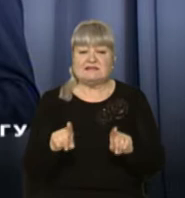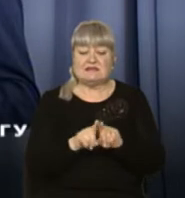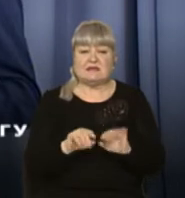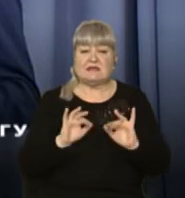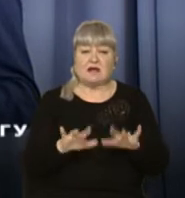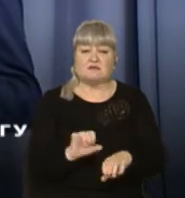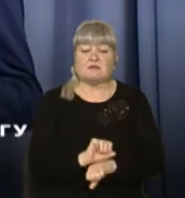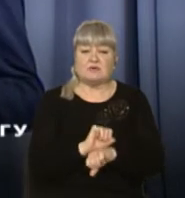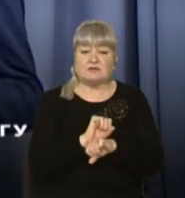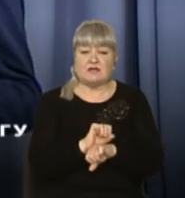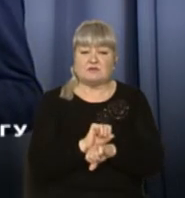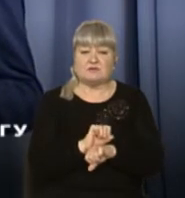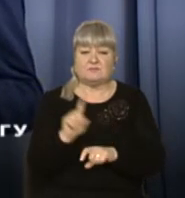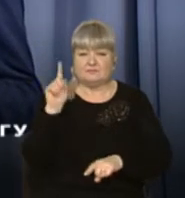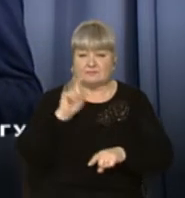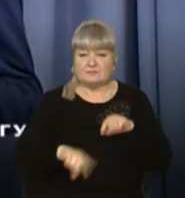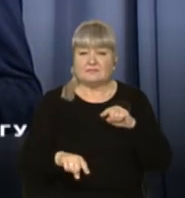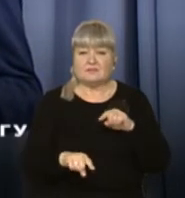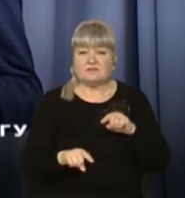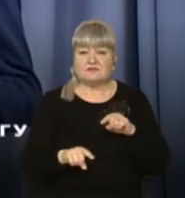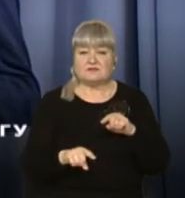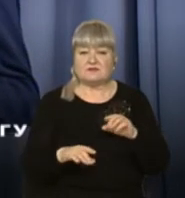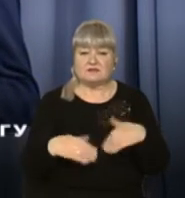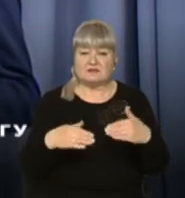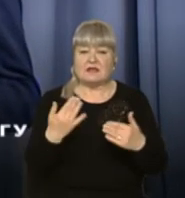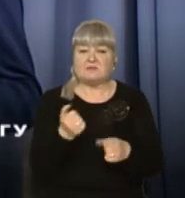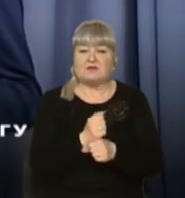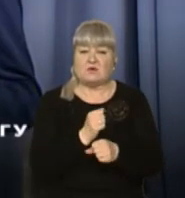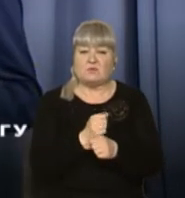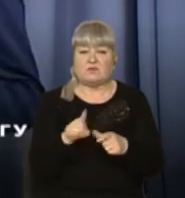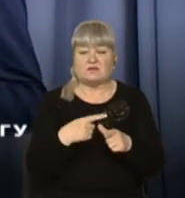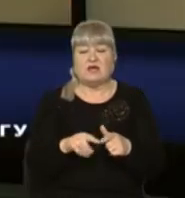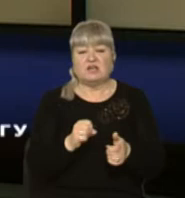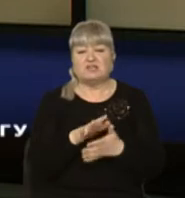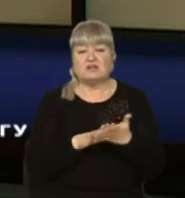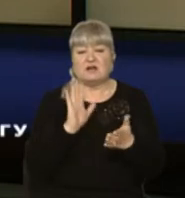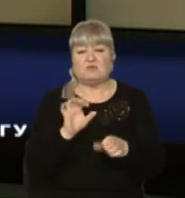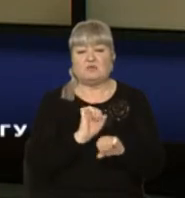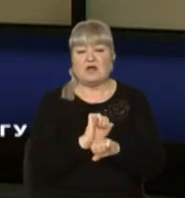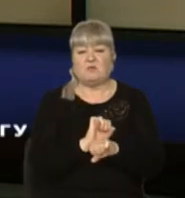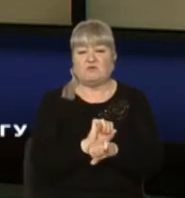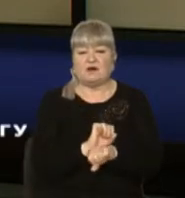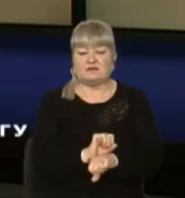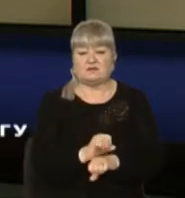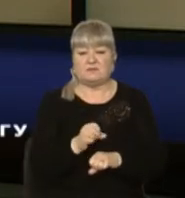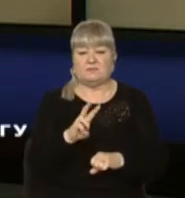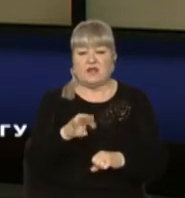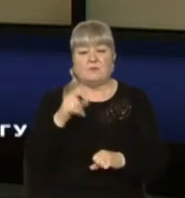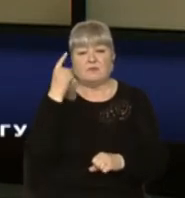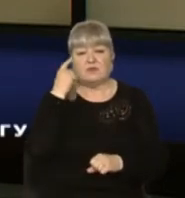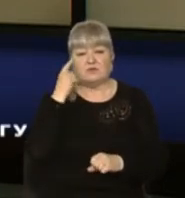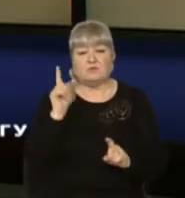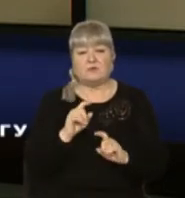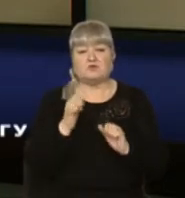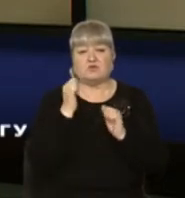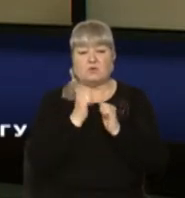акцій протесту, пришвидшиться темп її роботи? Чи надалі буде все гальмуватися? Ну, я думаю, що ми пробудемо громаду міста Самбір, і